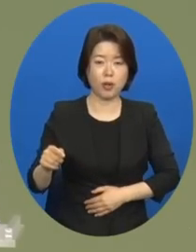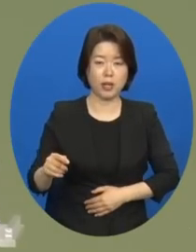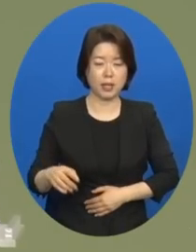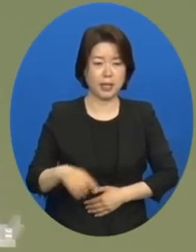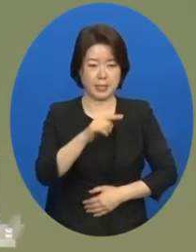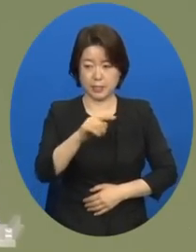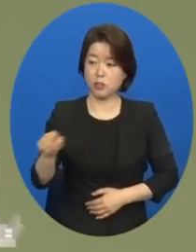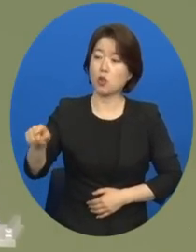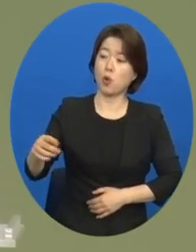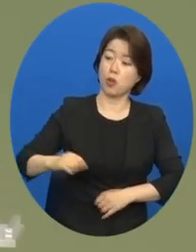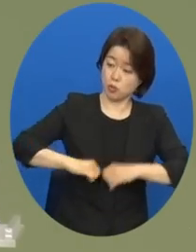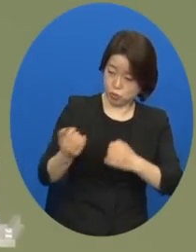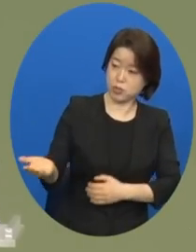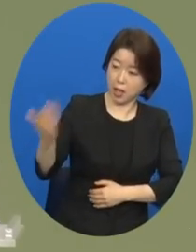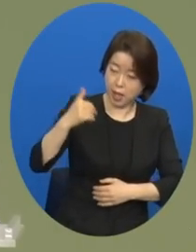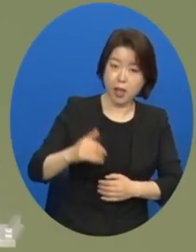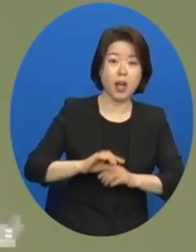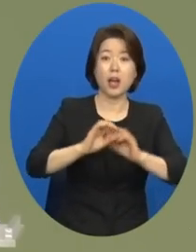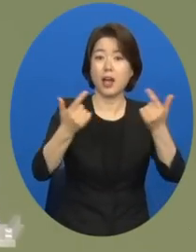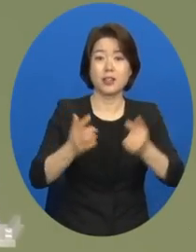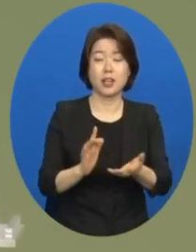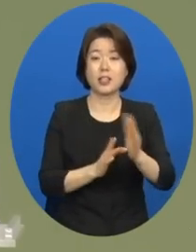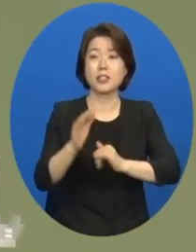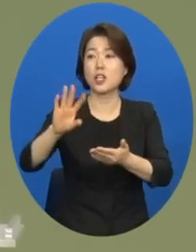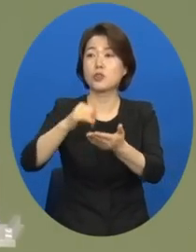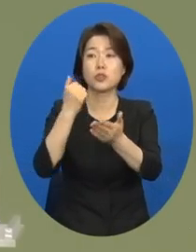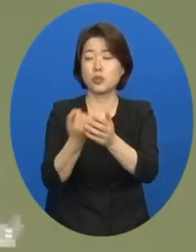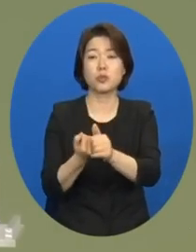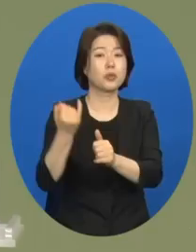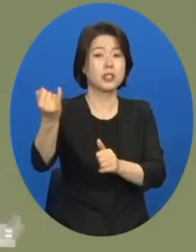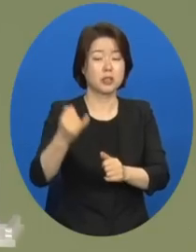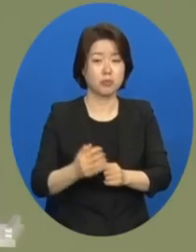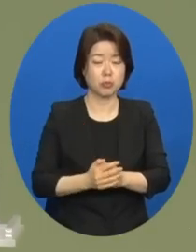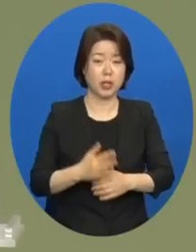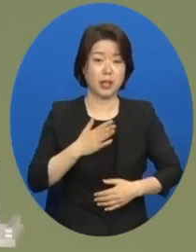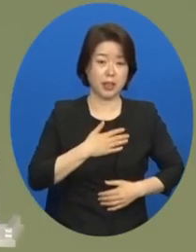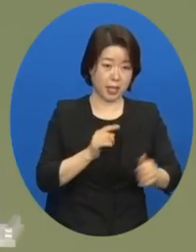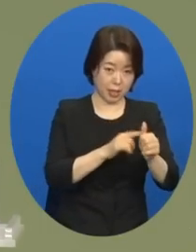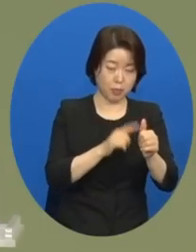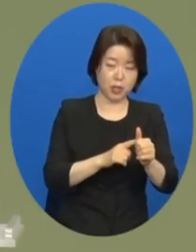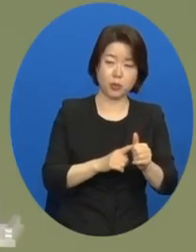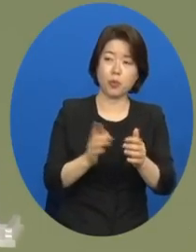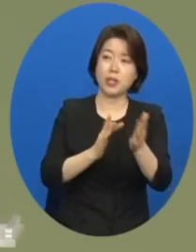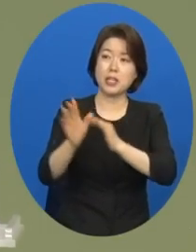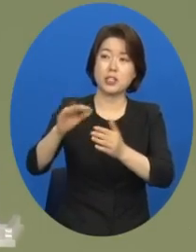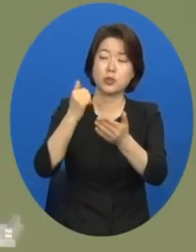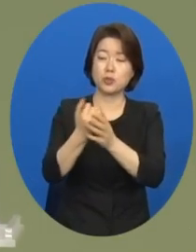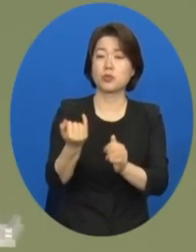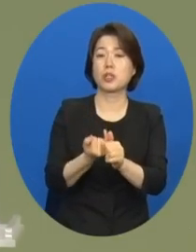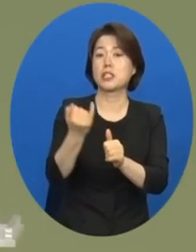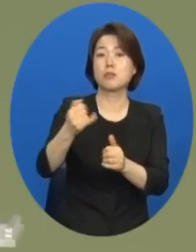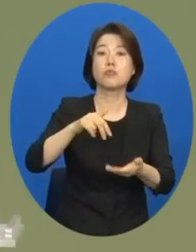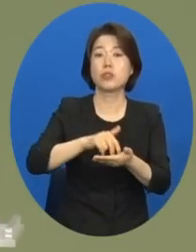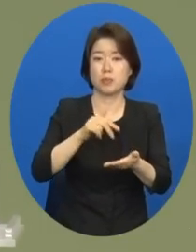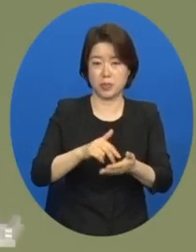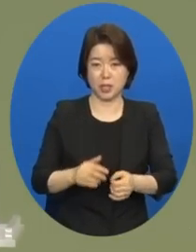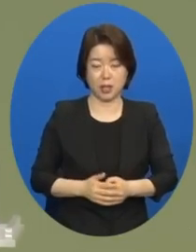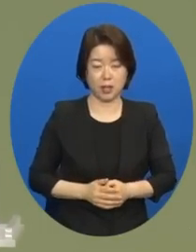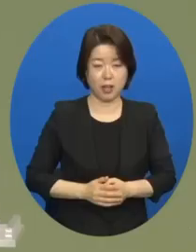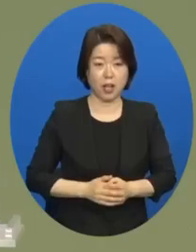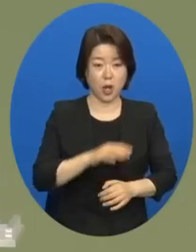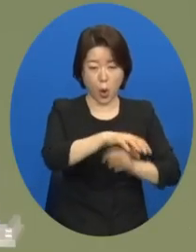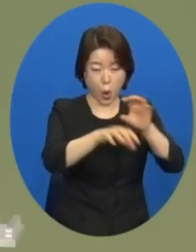당신 순종하고 그게 아니고 예수 그리스도의 신부니까 어디에서나 나의 윗질서에게 그렇게 순종하는 본을